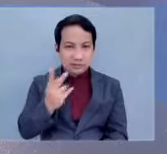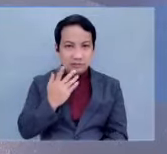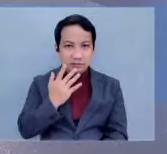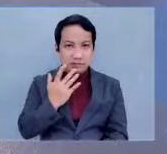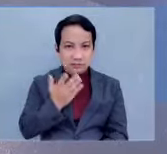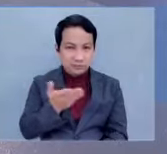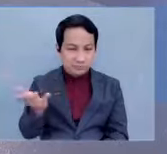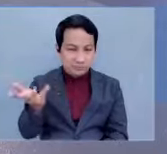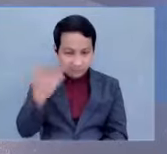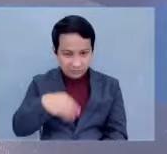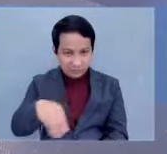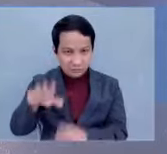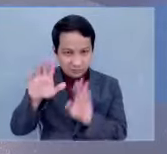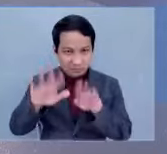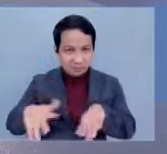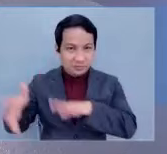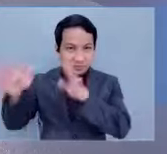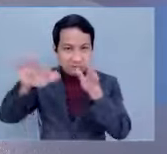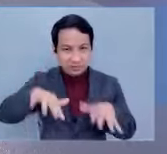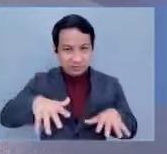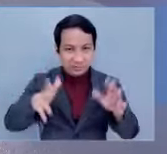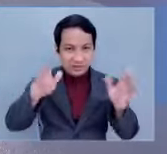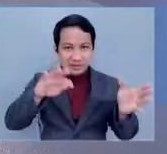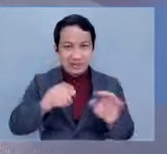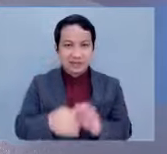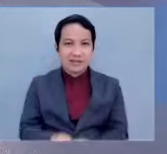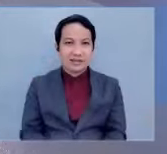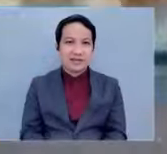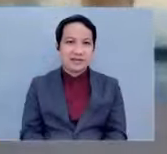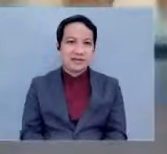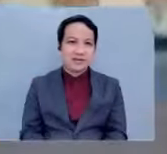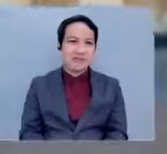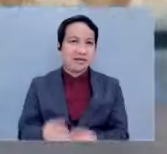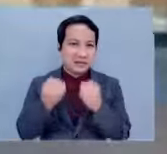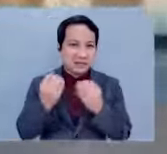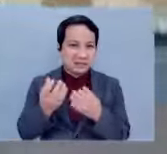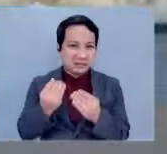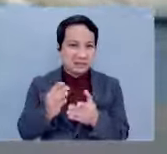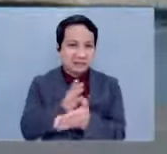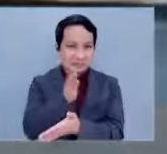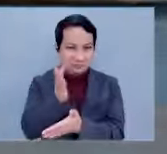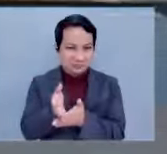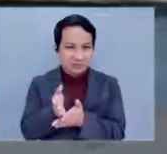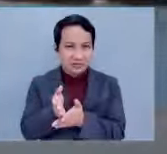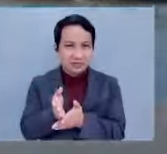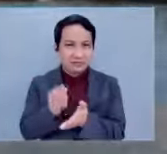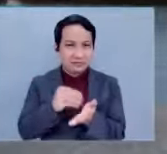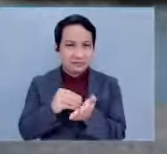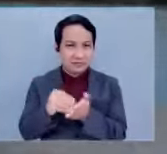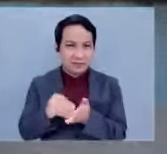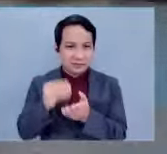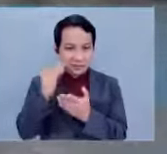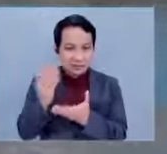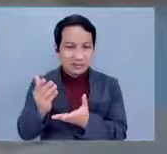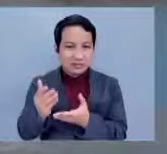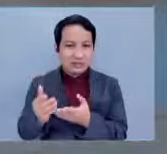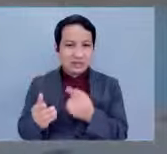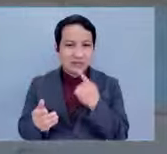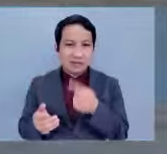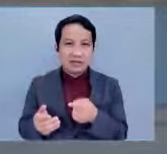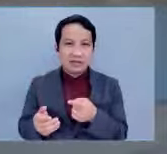na parang nagwa-wave yan. Yes. Yes. Next naman, ang dami din talagang pumupunta. By the millions nga. Sabi nga kanina ni Sir